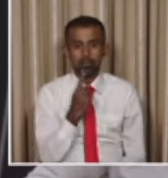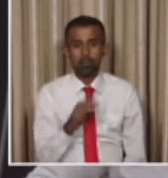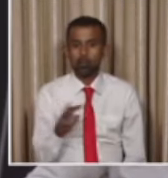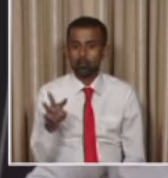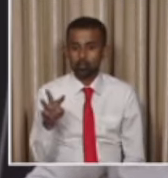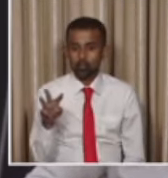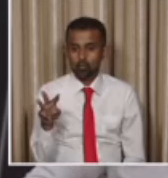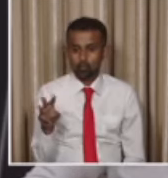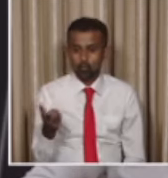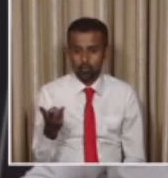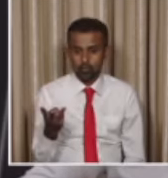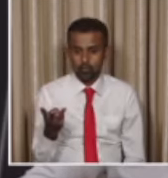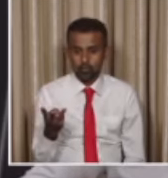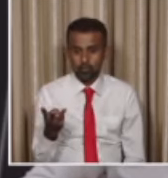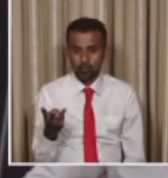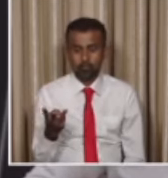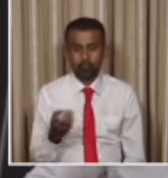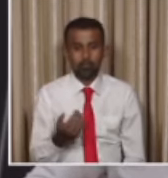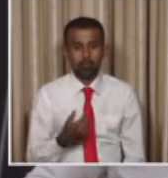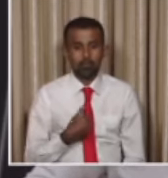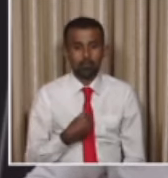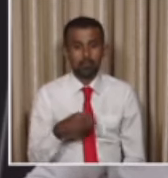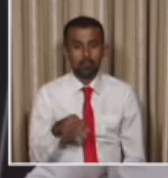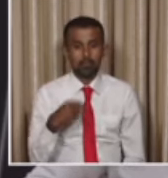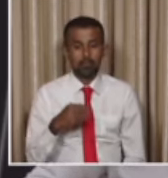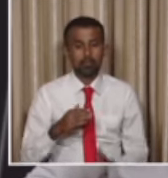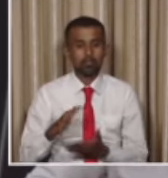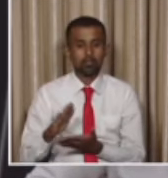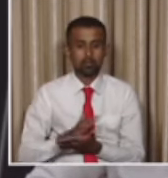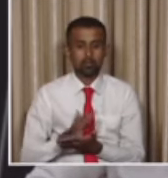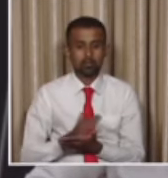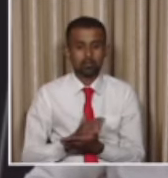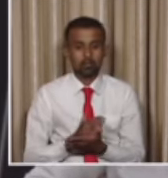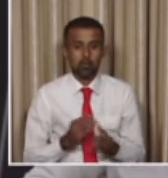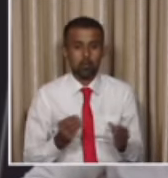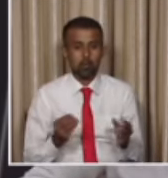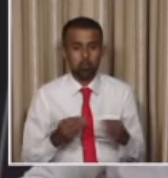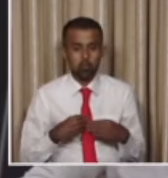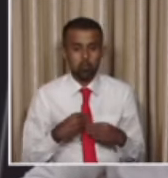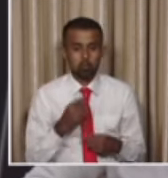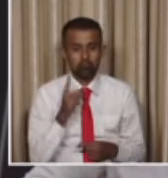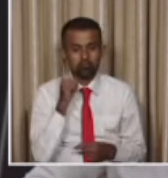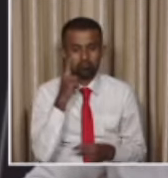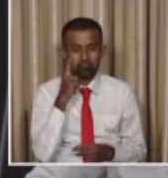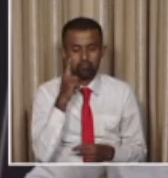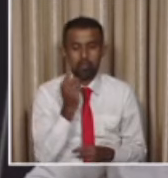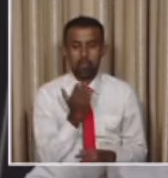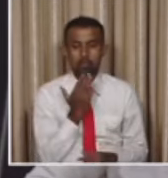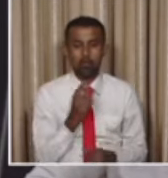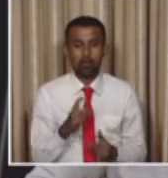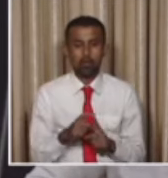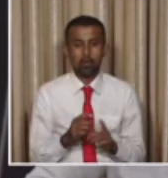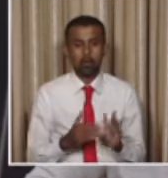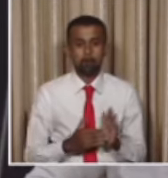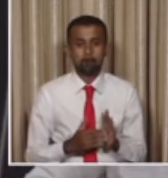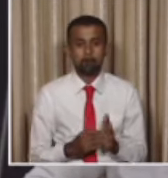300ක්. අපිට ණය සහනයක් ලැබෙයි කියලා හිතනවා ඇමරිකානු ඩොලර්